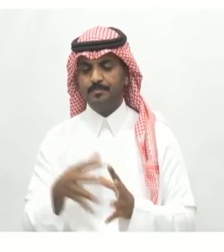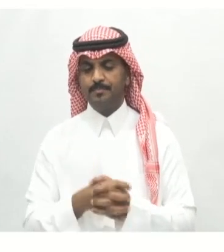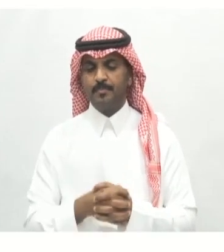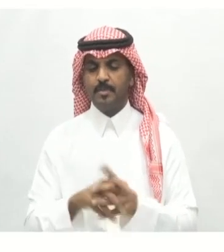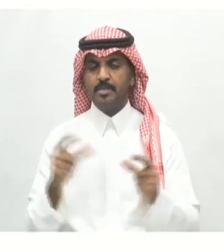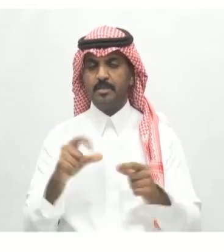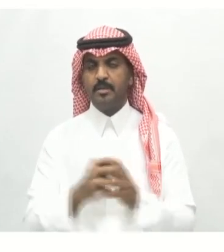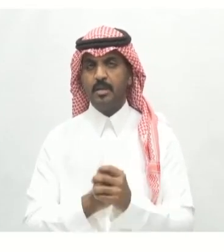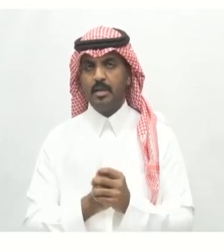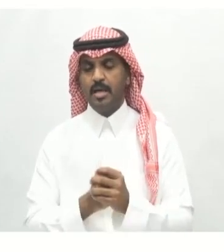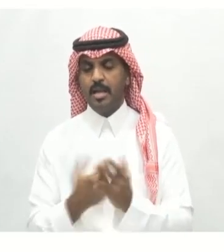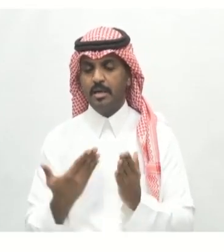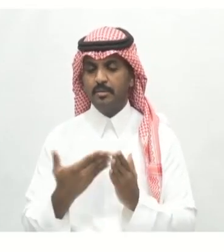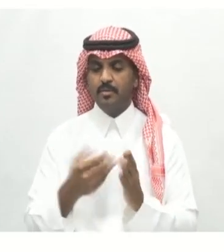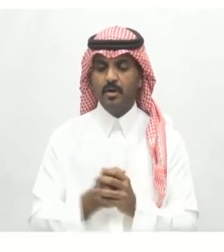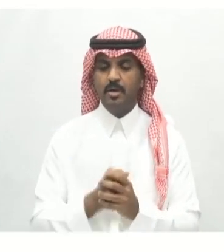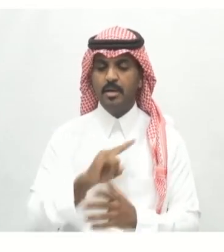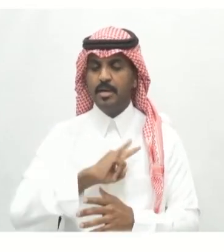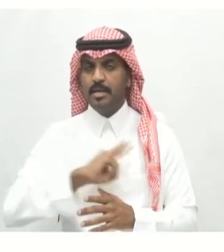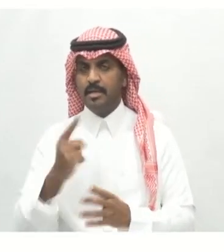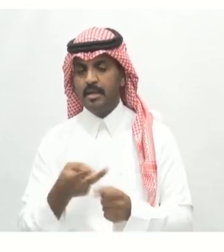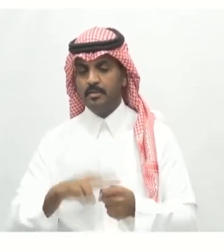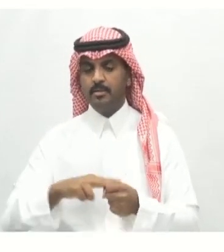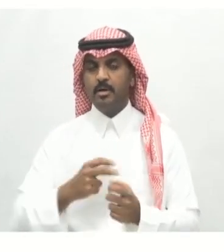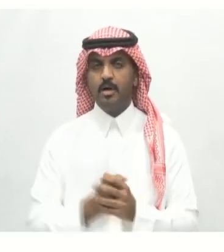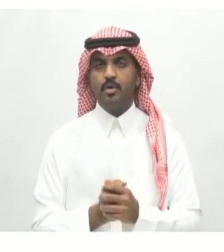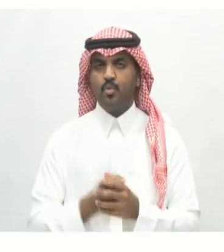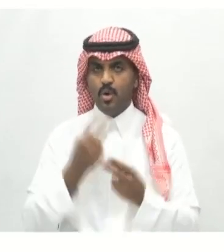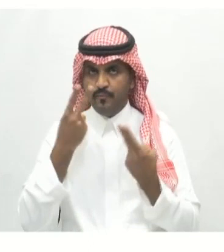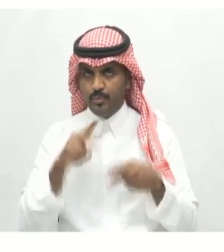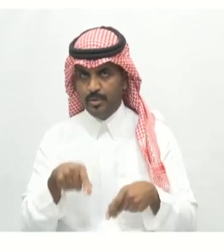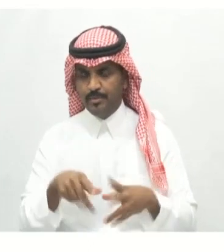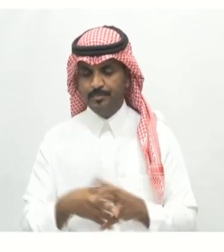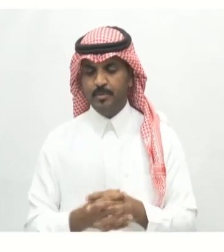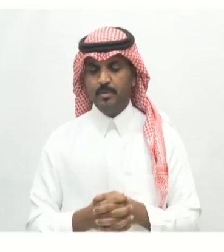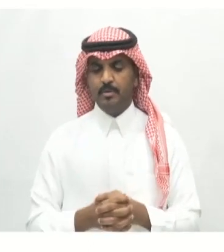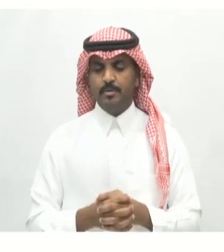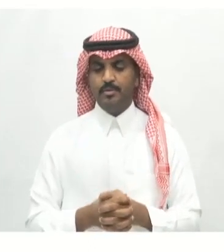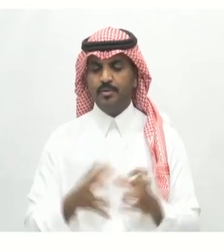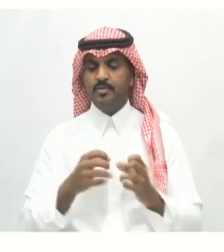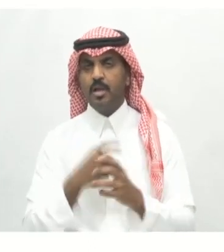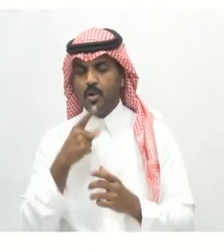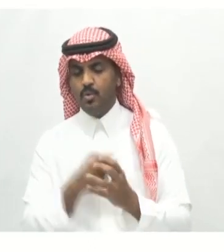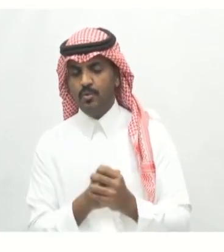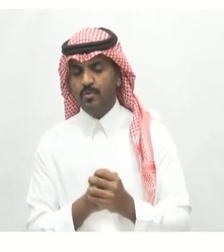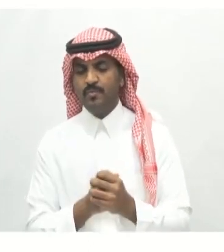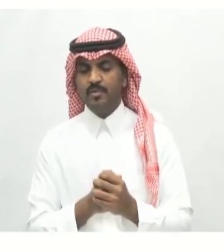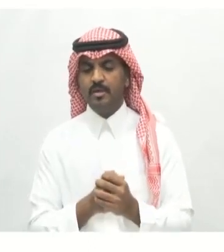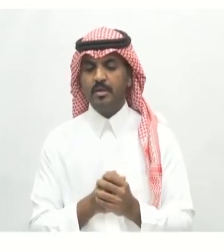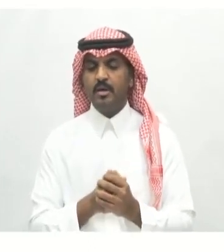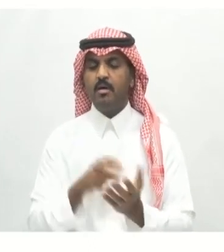تستدل على اقتضاء النهي التكرار والفوريه ثم اخيرا تفصيل القول في